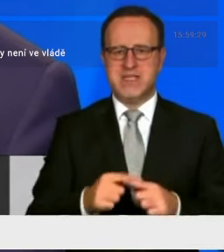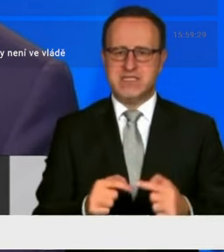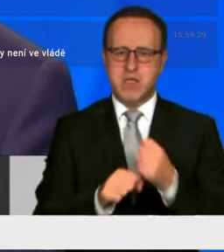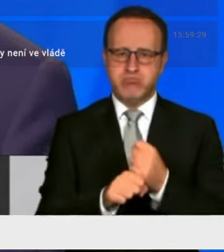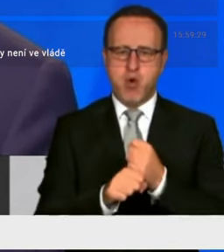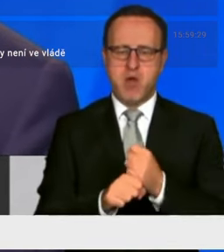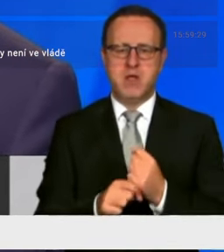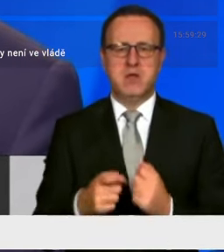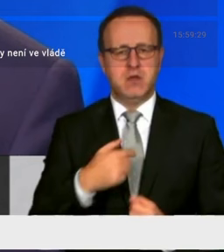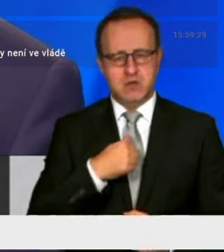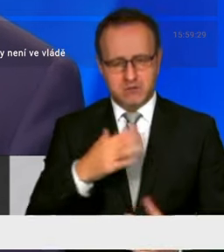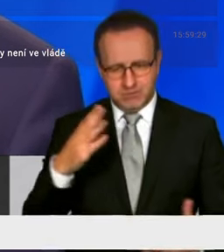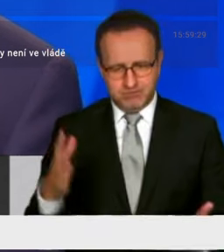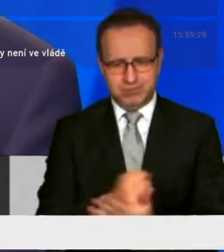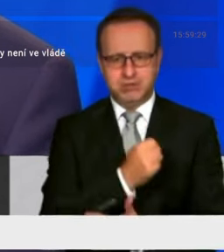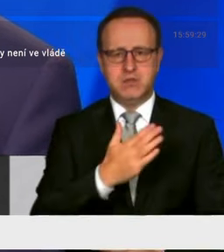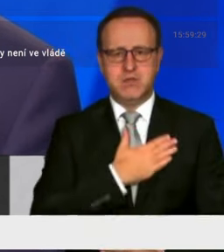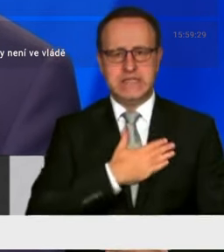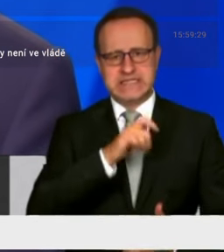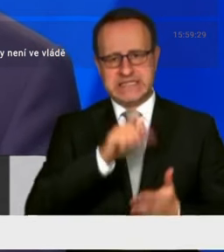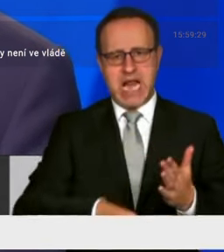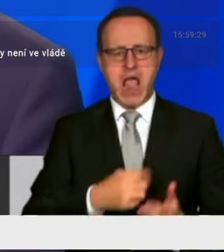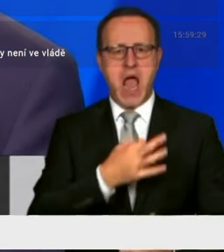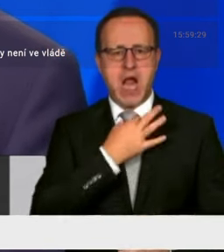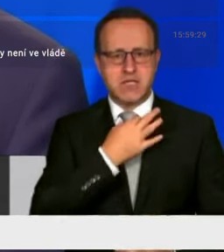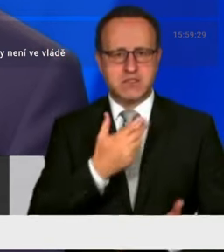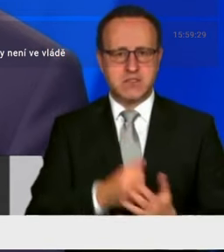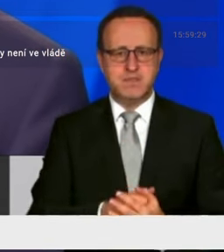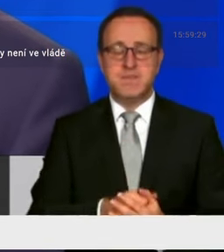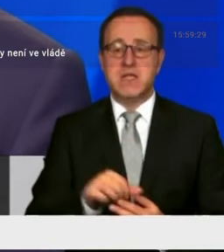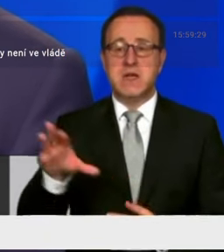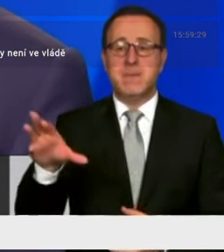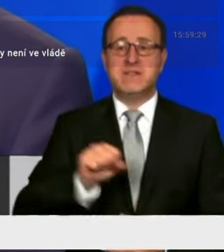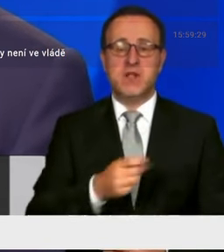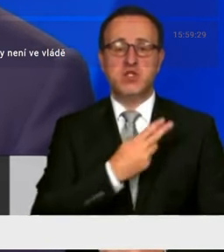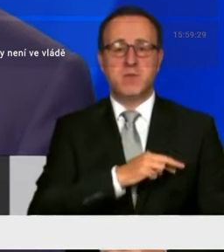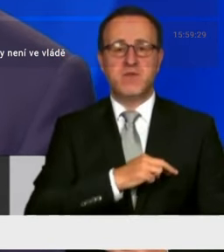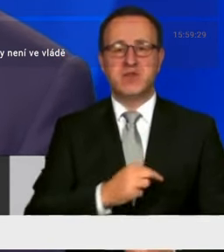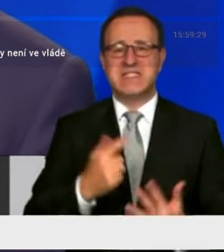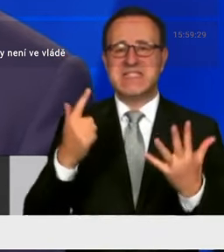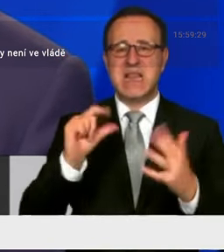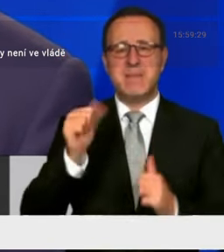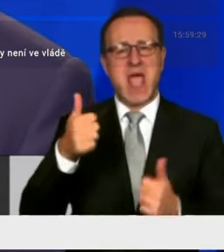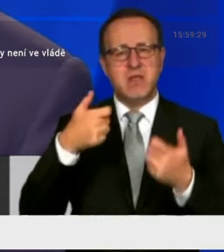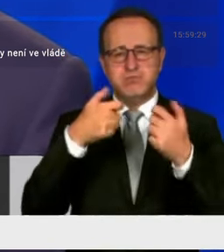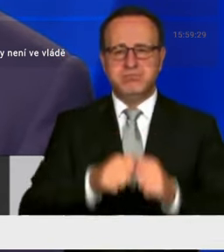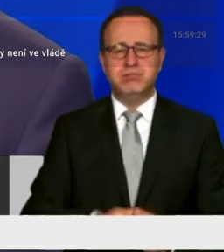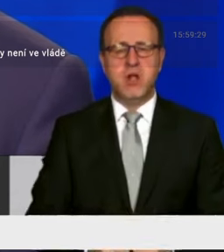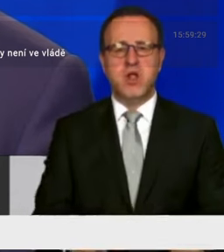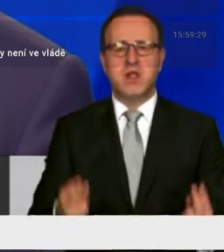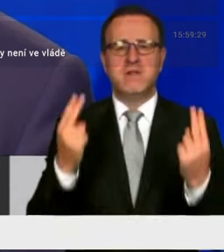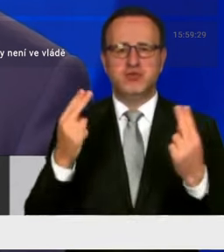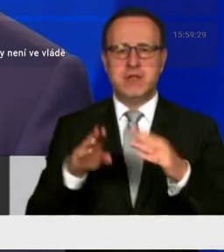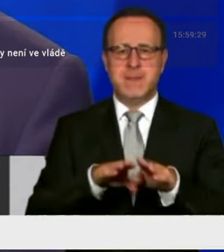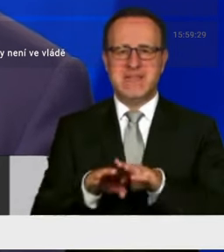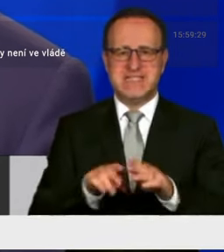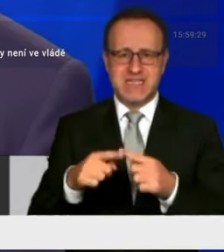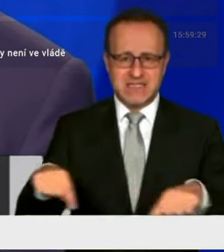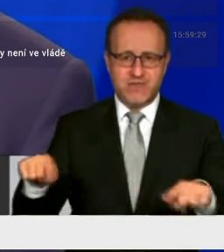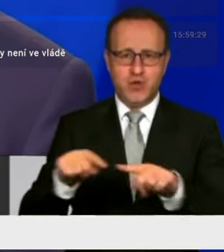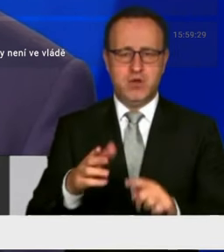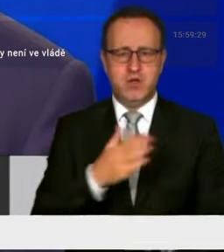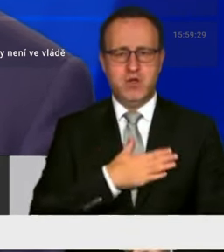politickú stranu hlas prevzali sme zodpovednosť za sedem najkomplikovanejších a najdôležitejších rezortov pre život človeka v tejto